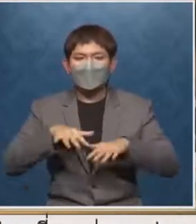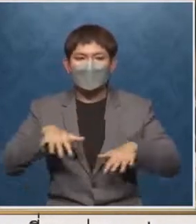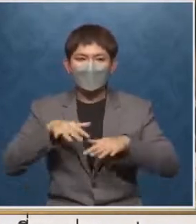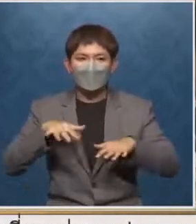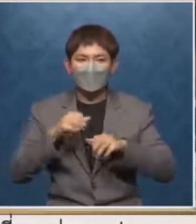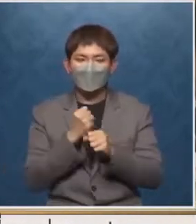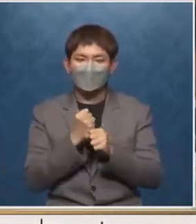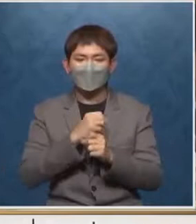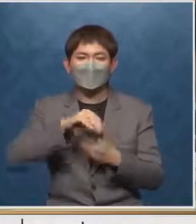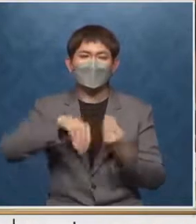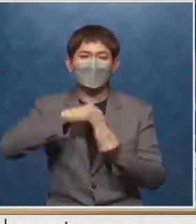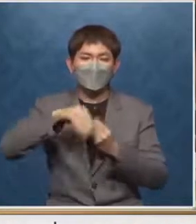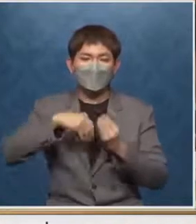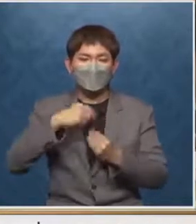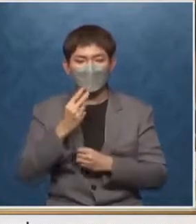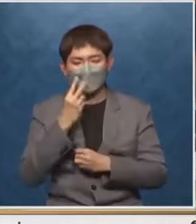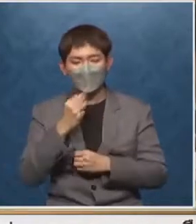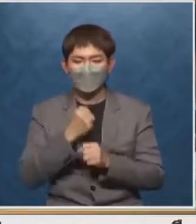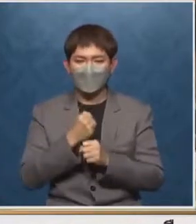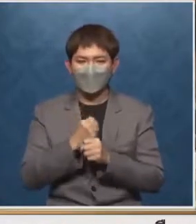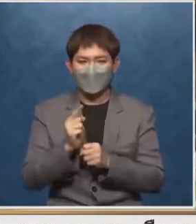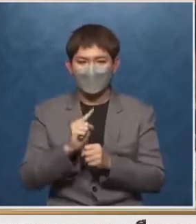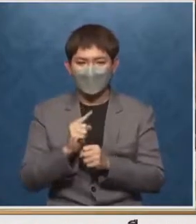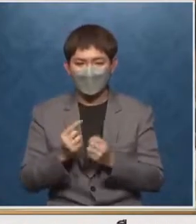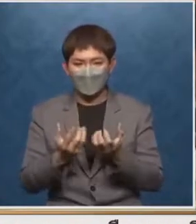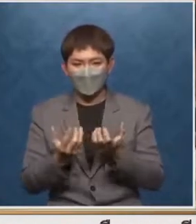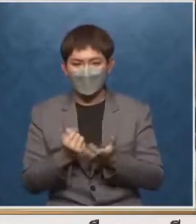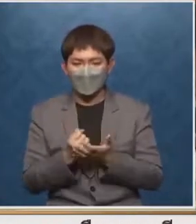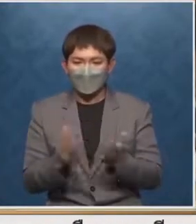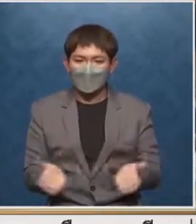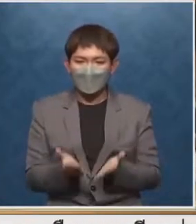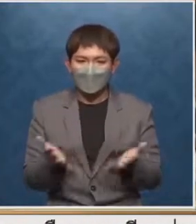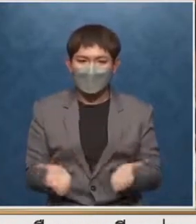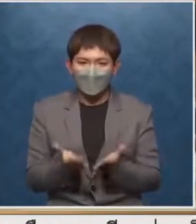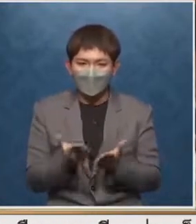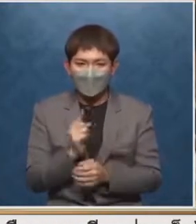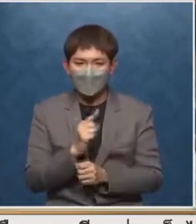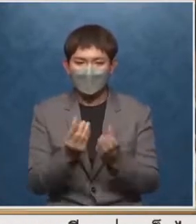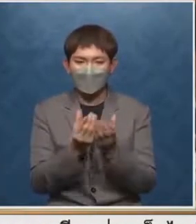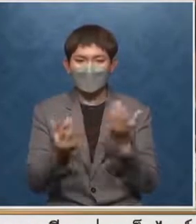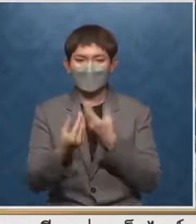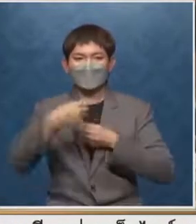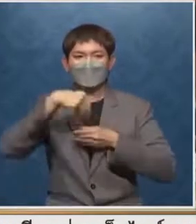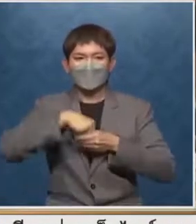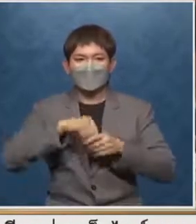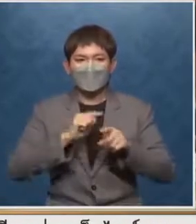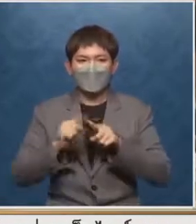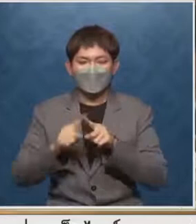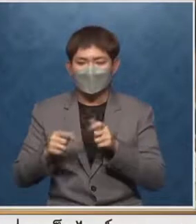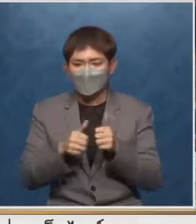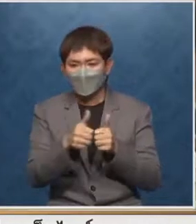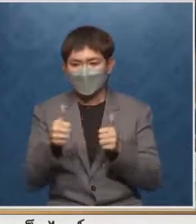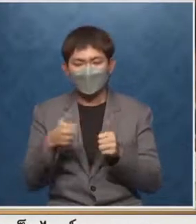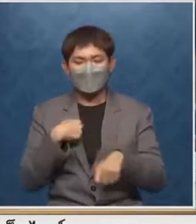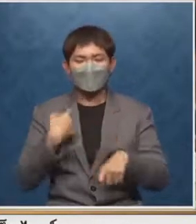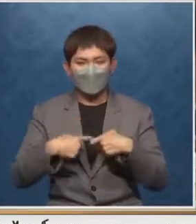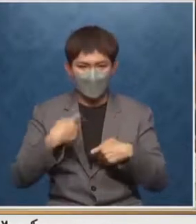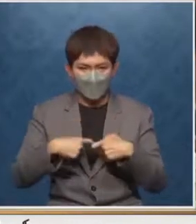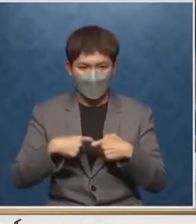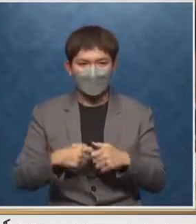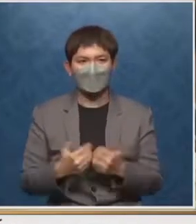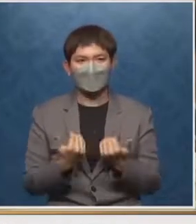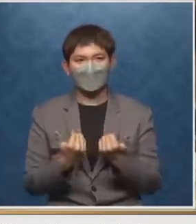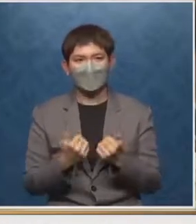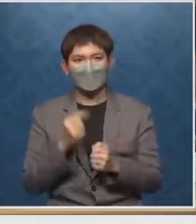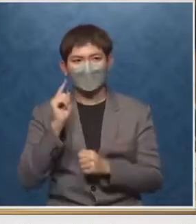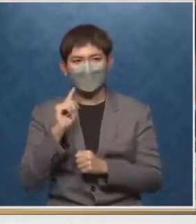ธุรกิจจะลุกขึ้นมาทำสื่อเพื่อส่งเสริมคุณธรรมจริยธรรมสื่อที่ดีๆเนี่ยเป็นเรื่องยากมากเพราะฉะนั้นมัน